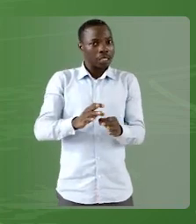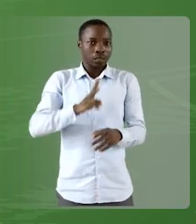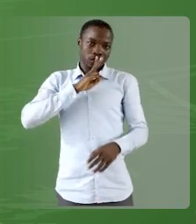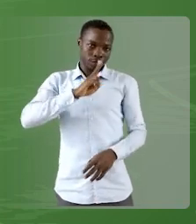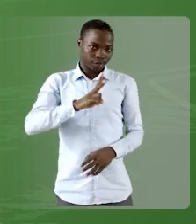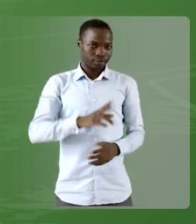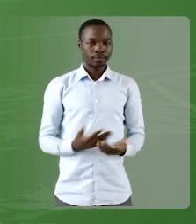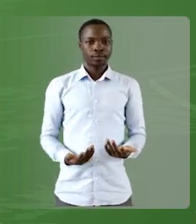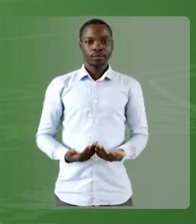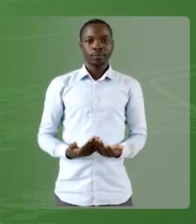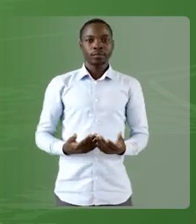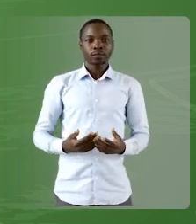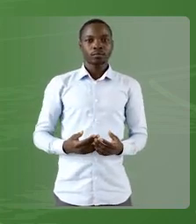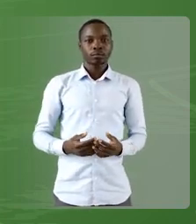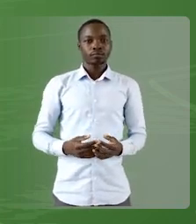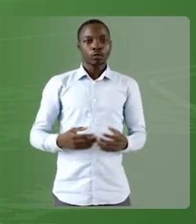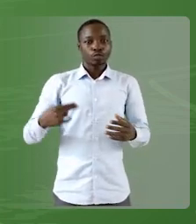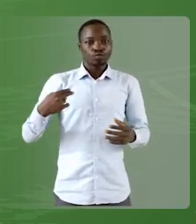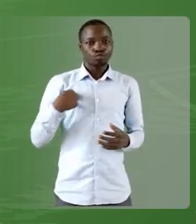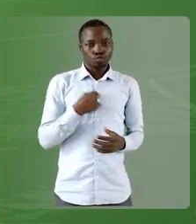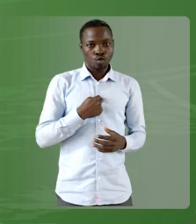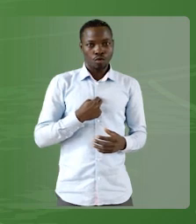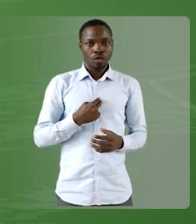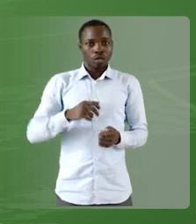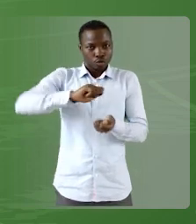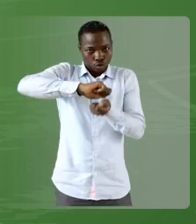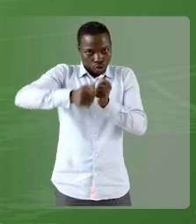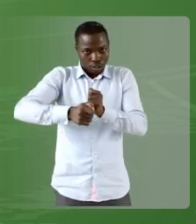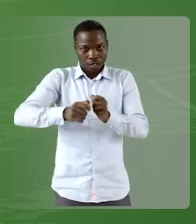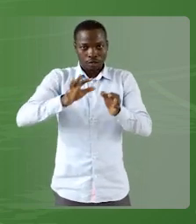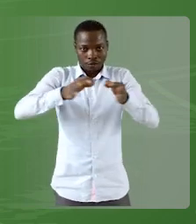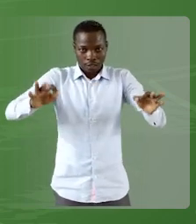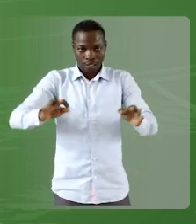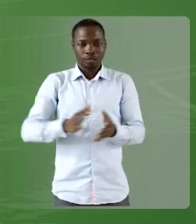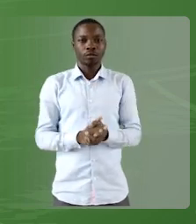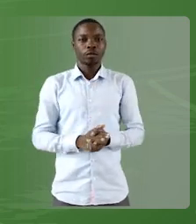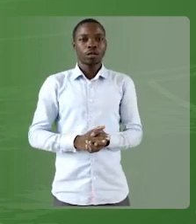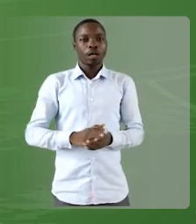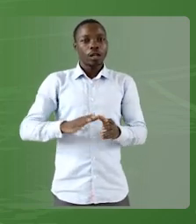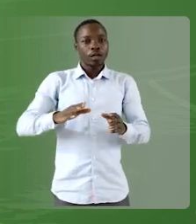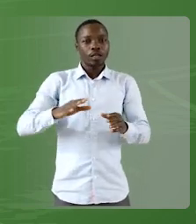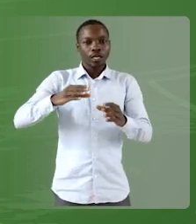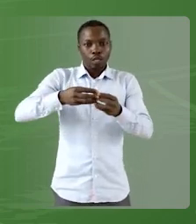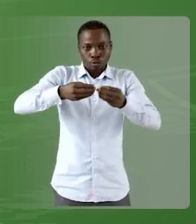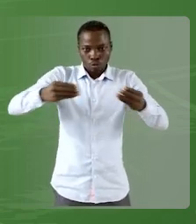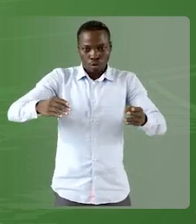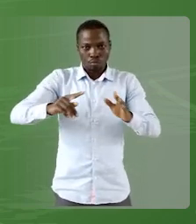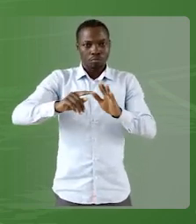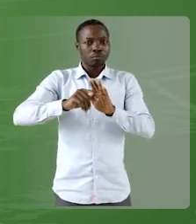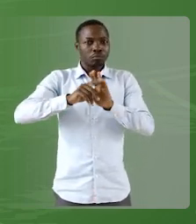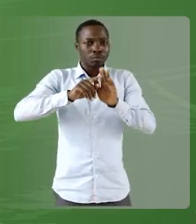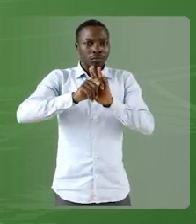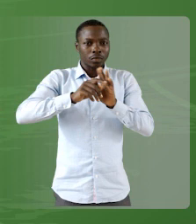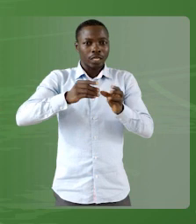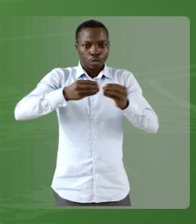Alors, qu'est-ce que ça donne? Les sols sont-ils différents d'une région